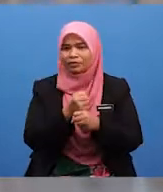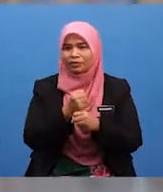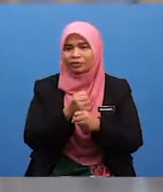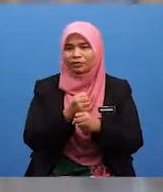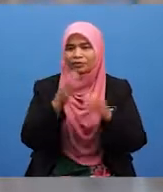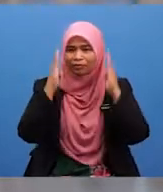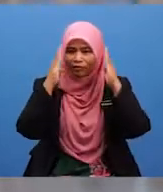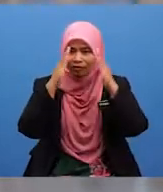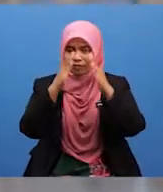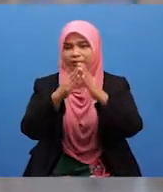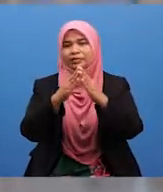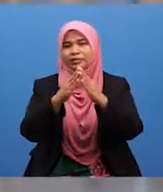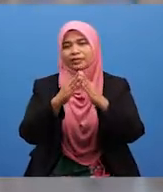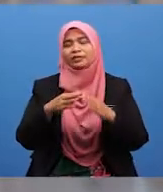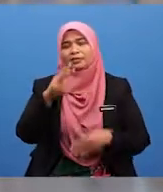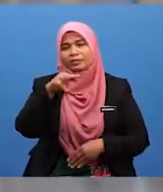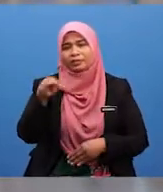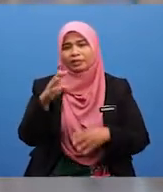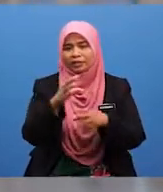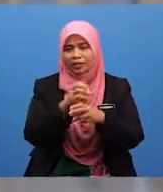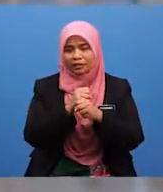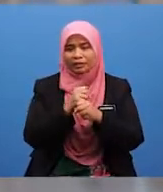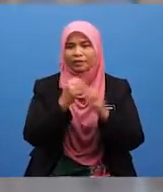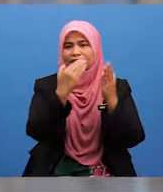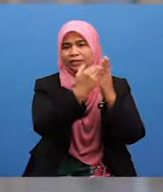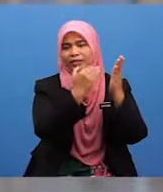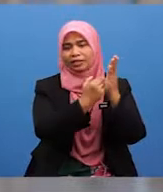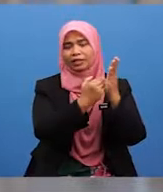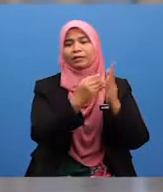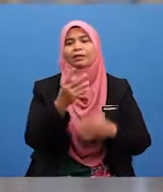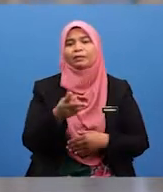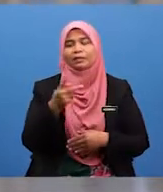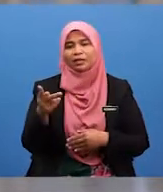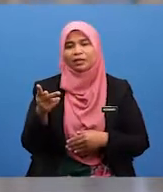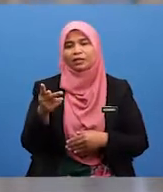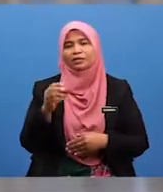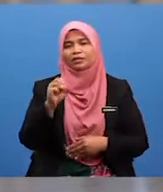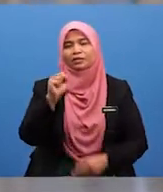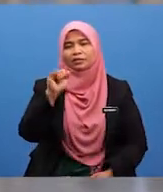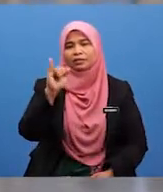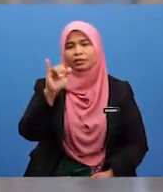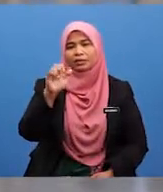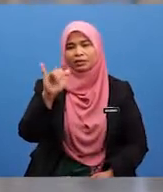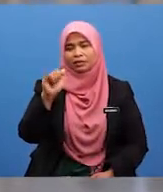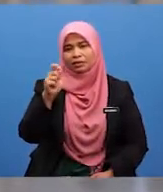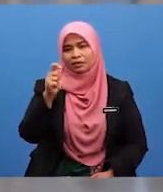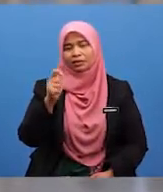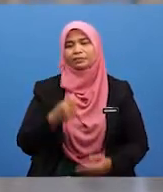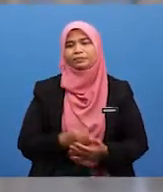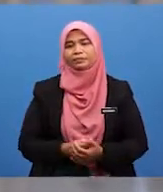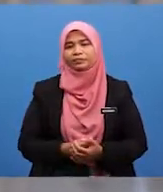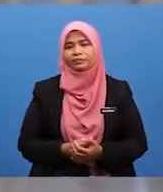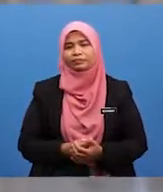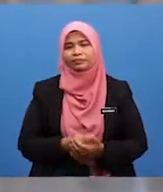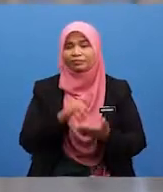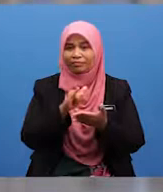yang diberikan, murid-murid dapat menyenaraikan perkara-perkara sam'iyat. Begitulah ciri-ciri